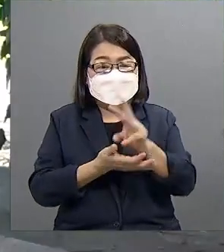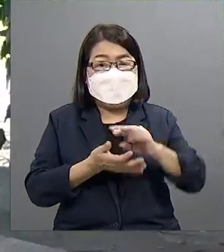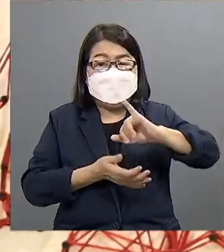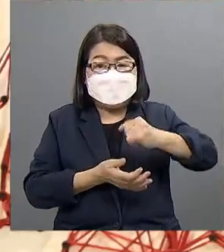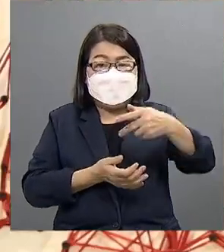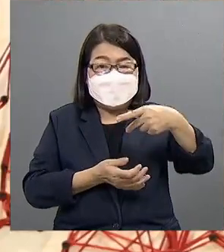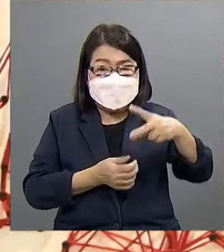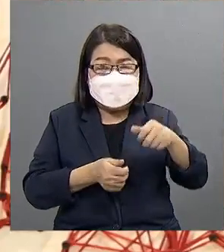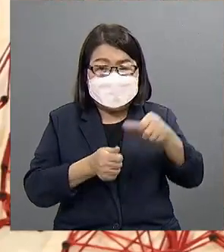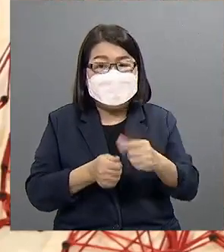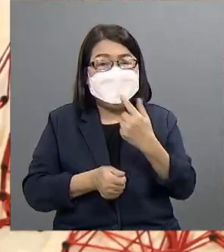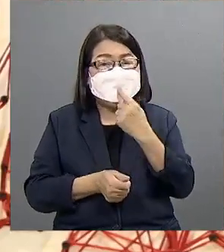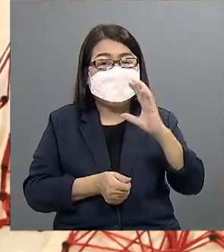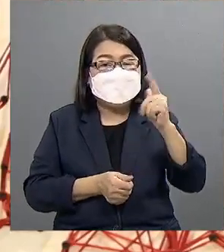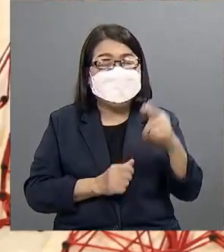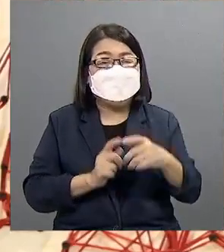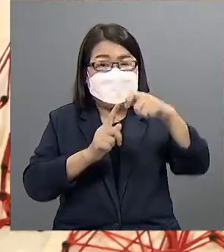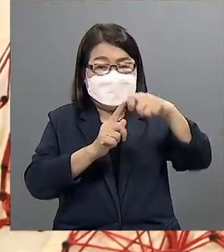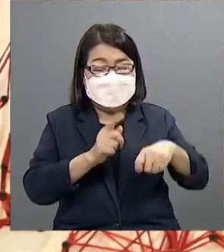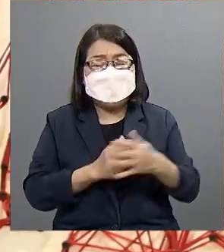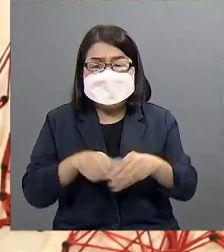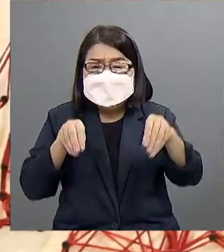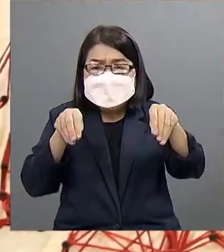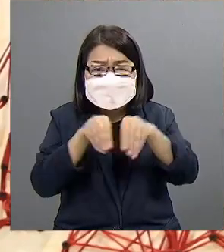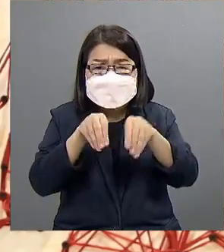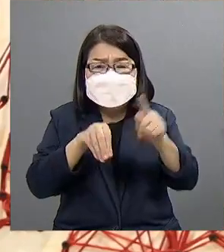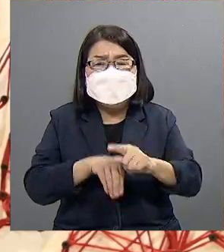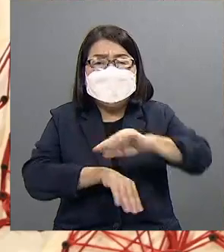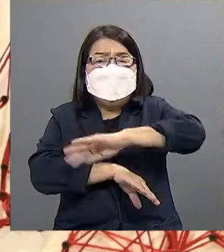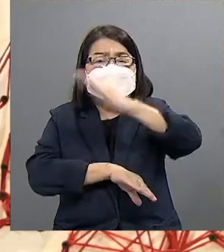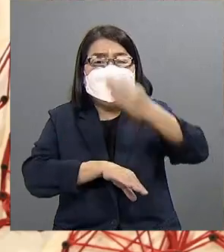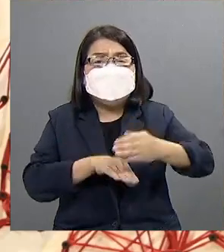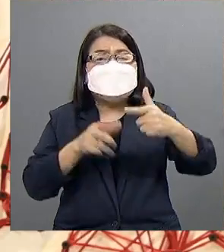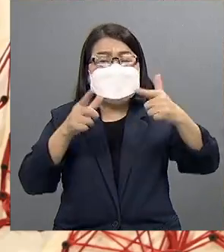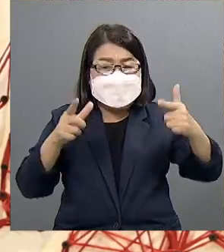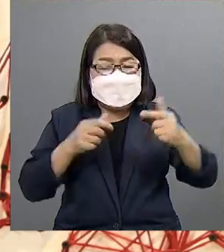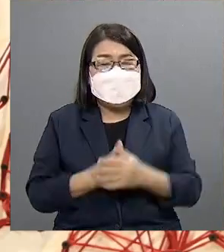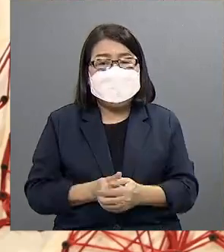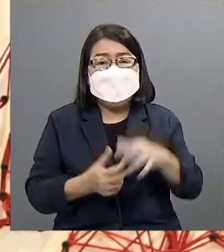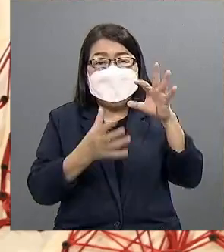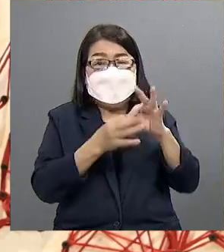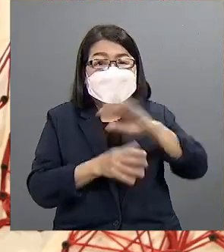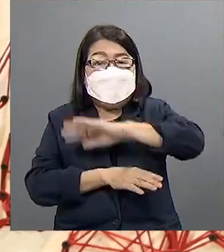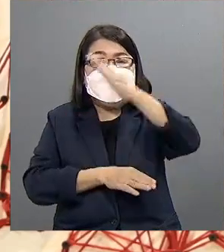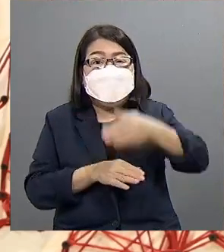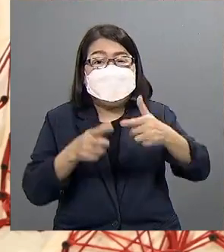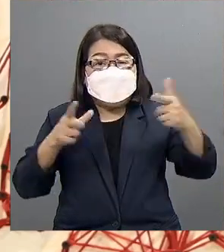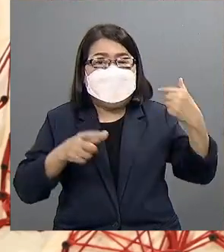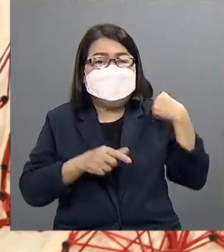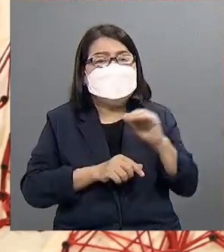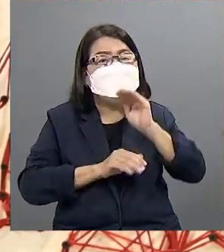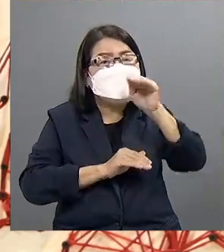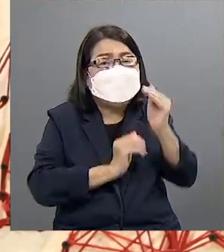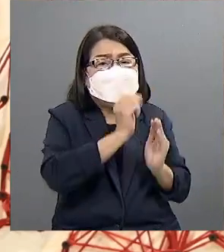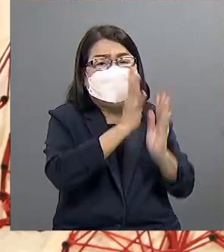นะครับซึ่งอยู่ใกล้กับเขาใหญ่อันเป็นแหล่งที่มีช้างอยู่เยอะนะครับเราก็มีหน้าที่ในการ